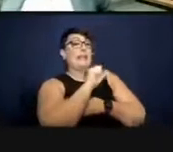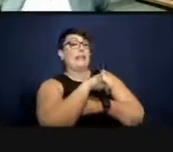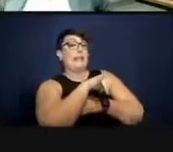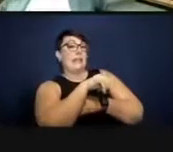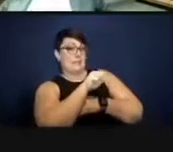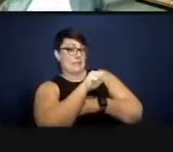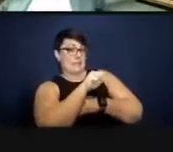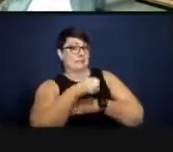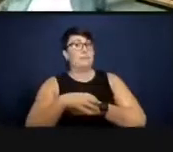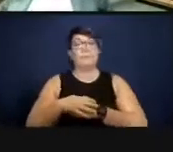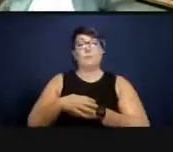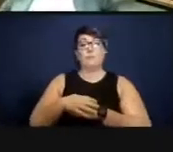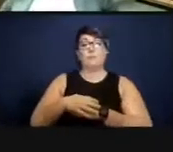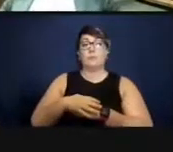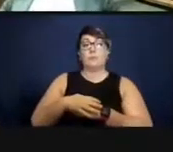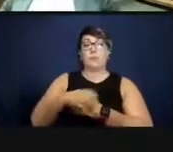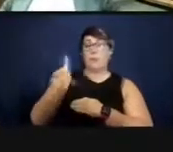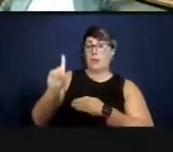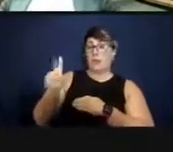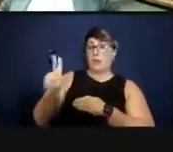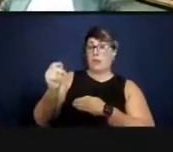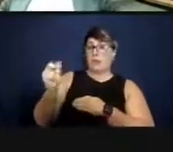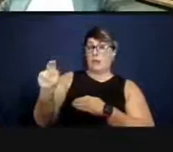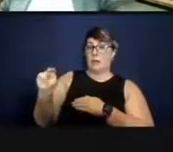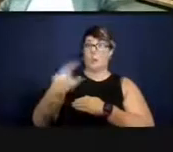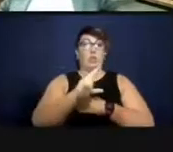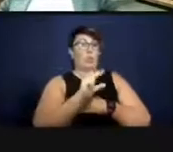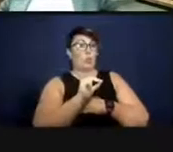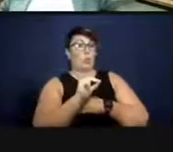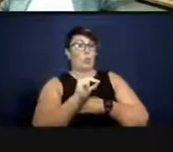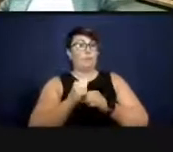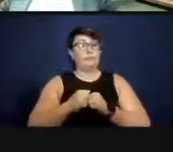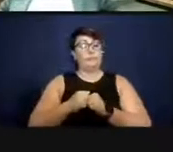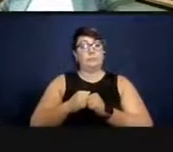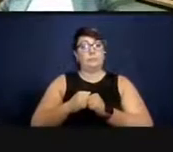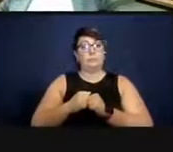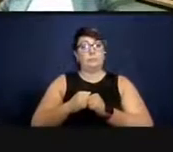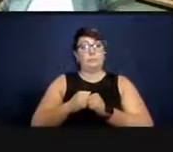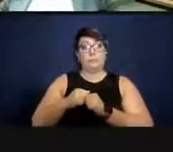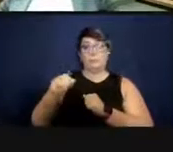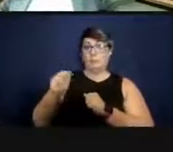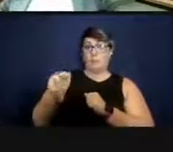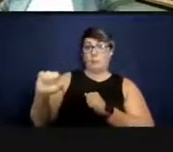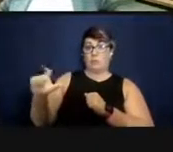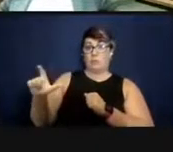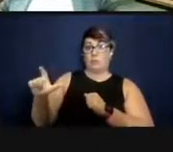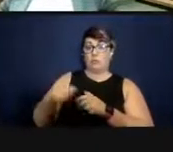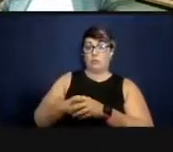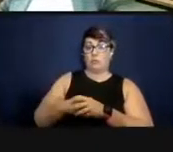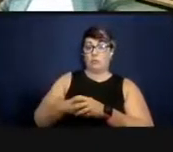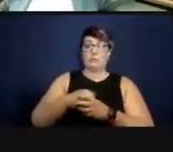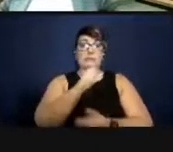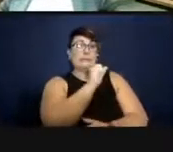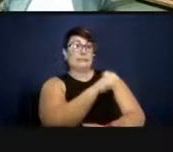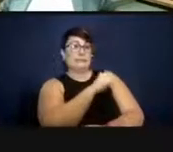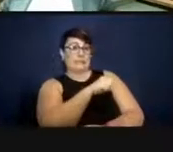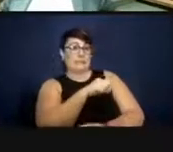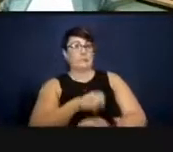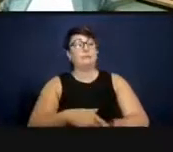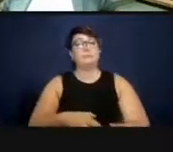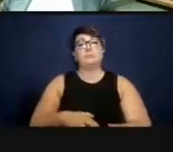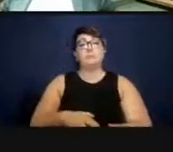Ndiyo. Asante. B. Duncan, hapana. Joe Marshall? Ndiyo.